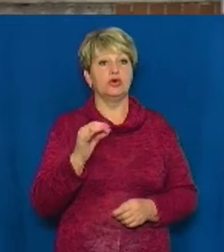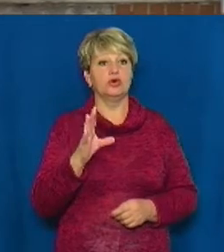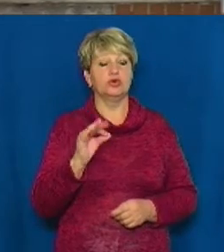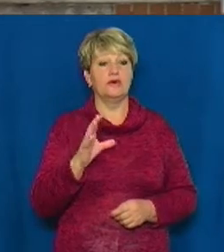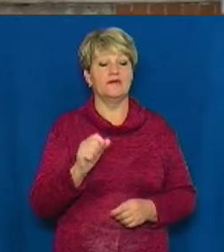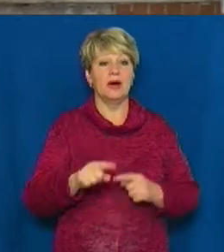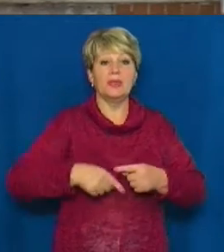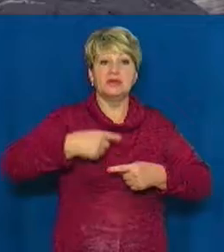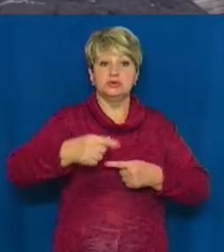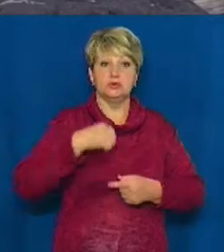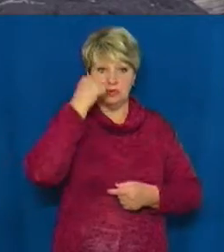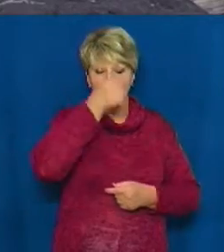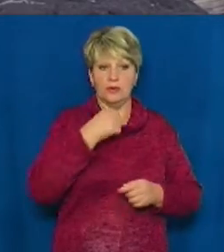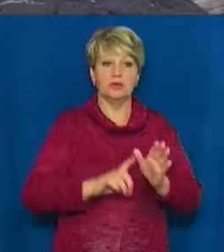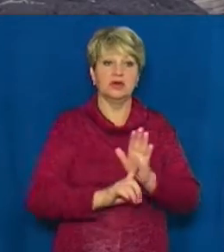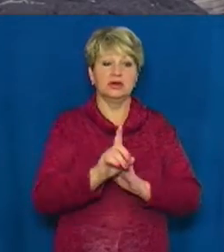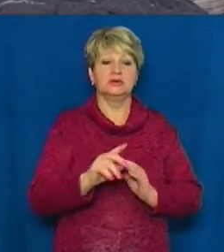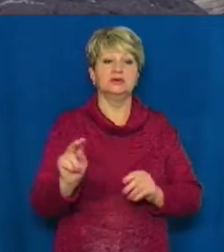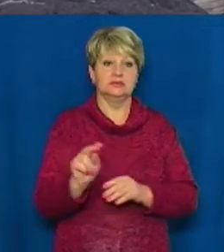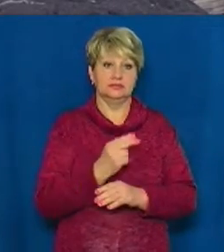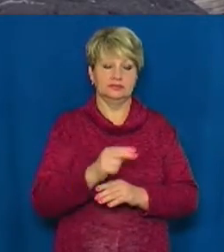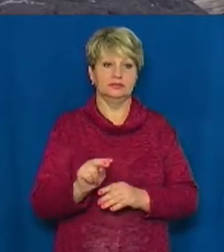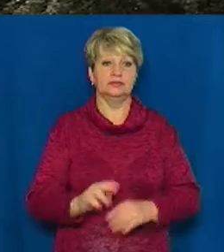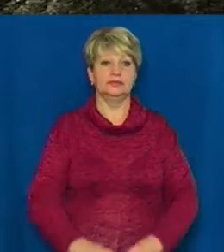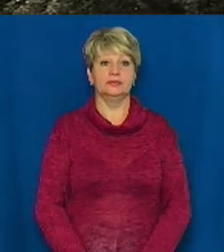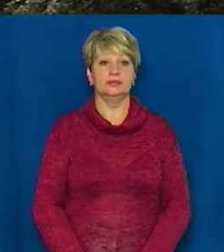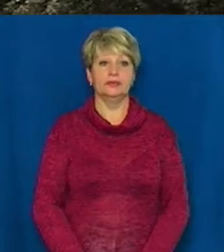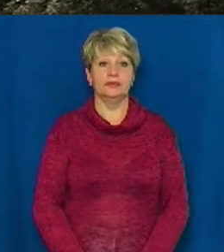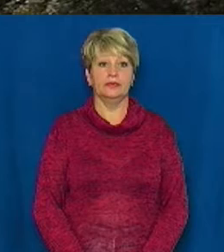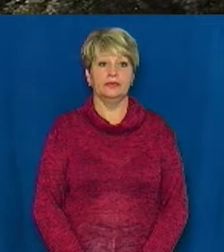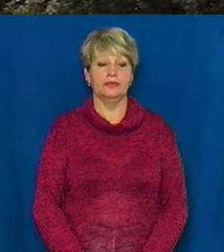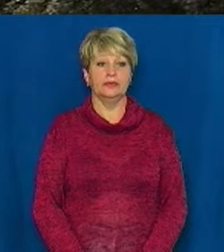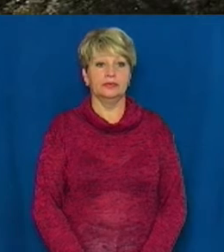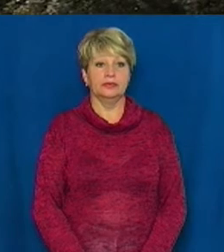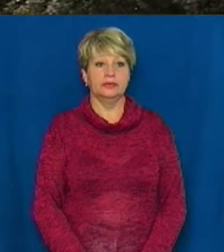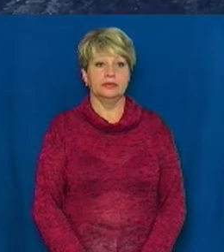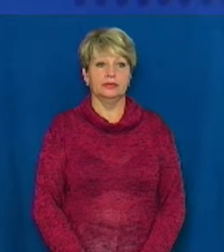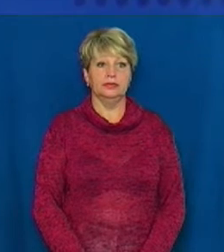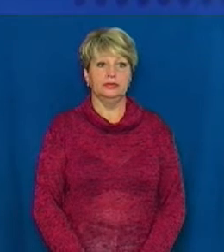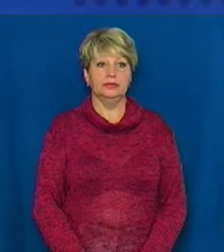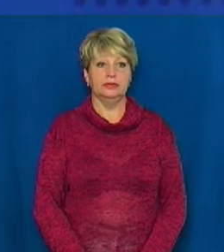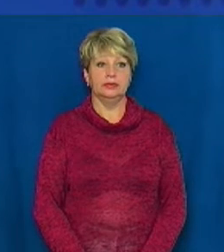садочок наступного року. Тетяна Рева, Максим Шевченко. Новини на Суспільному. Черкаси.